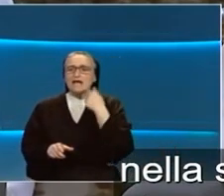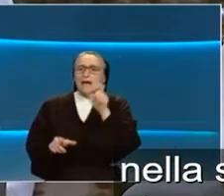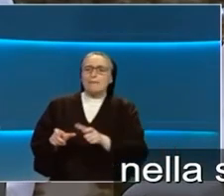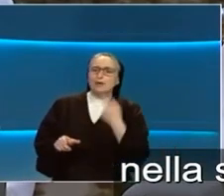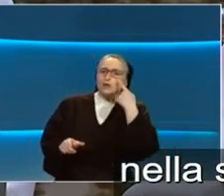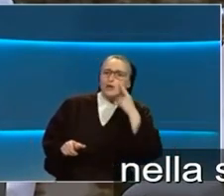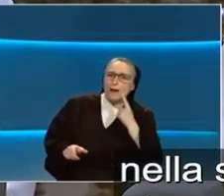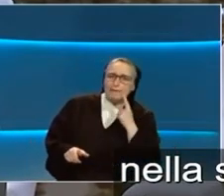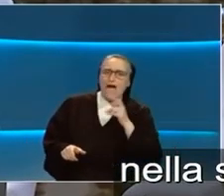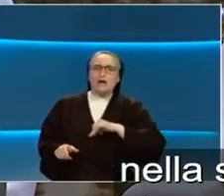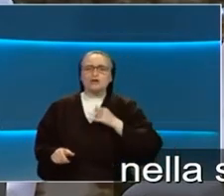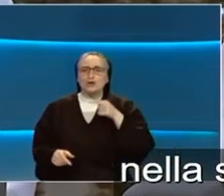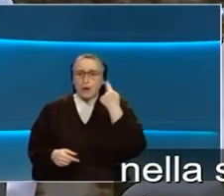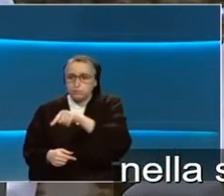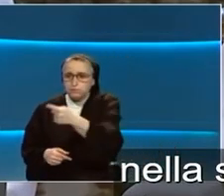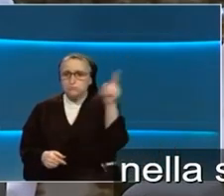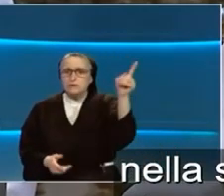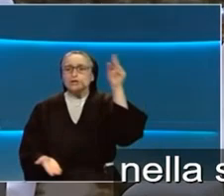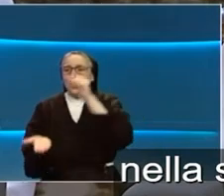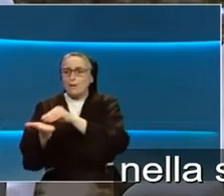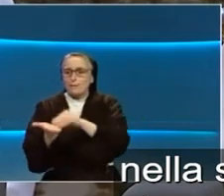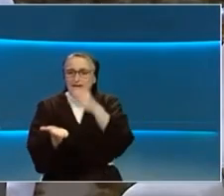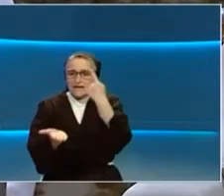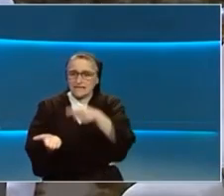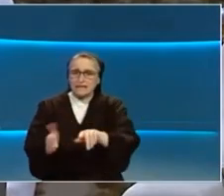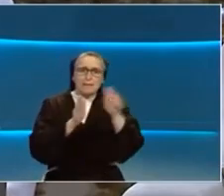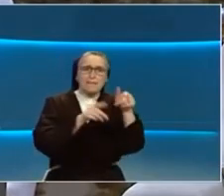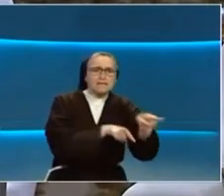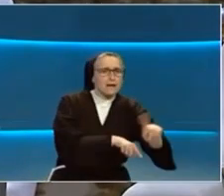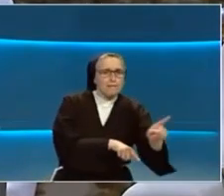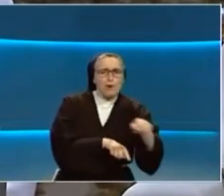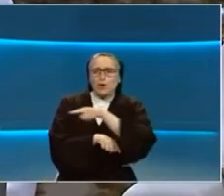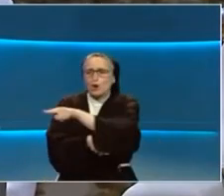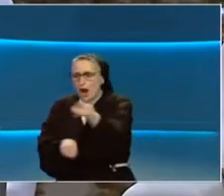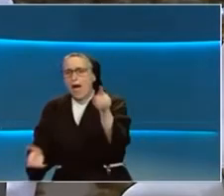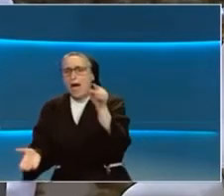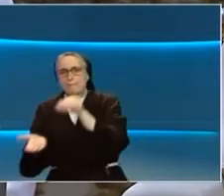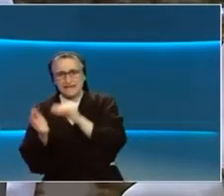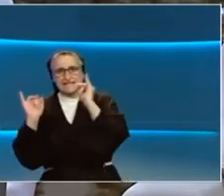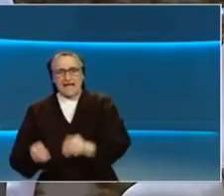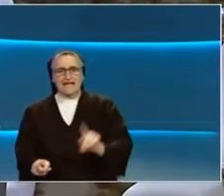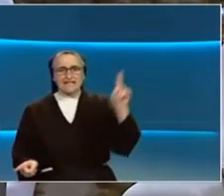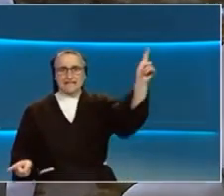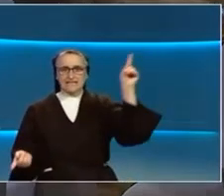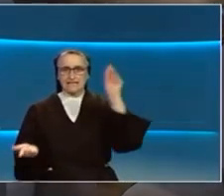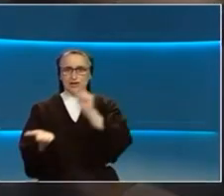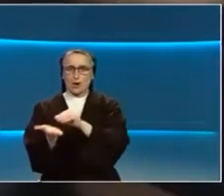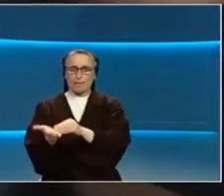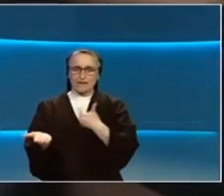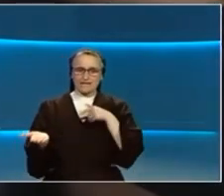이들 속에서도 그분을 찾는데 두려워하지 맙시다. 하느님은 바로 거기에 계십니다.